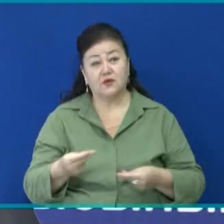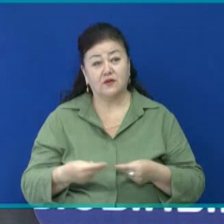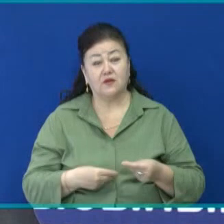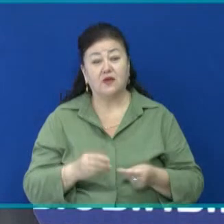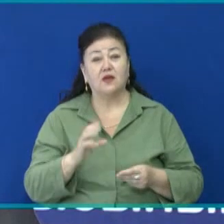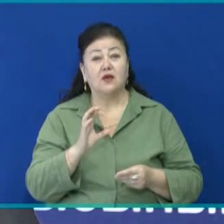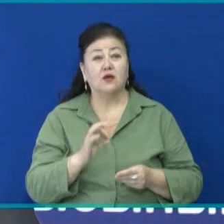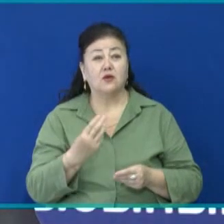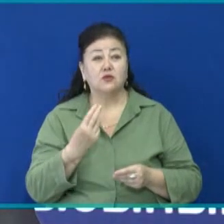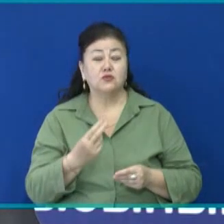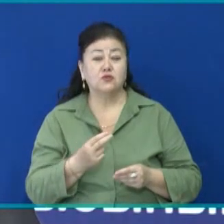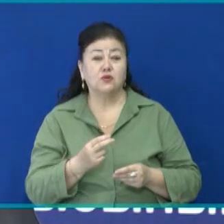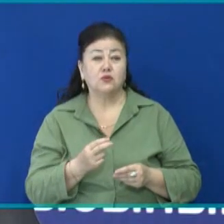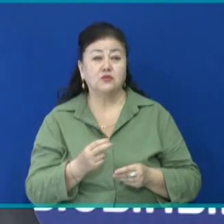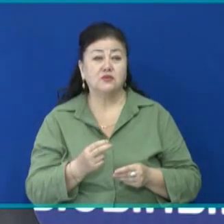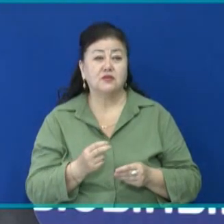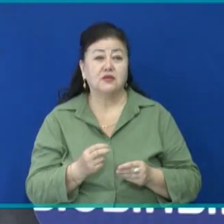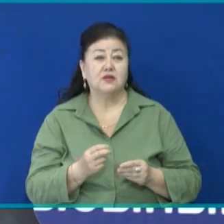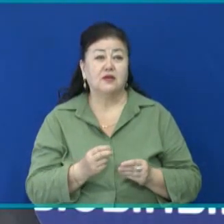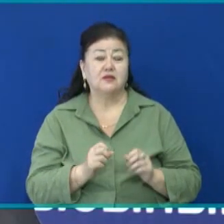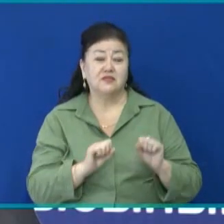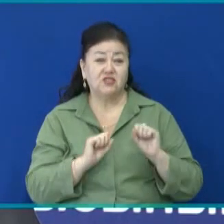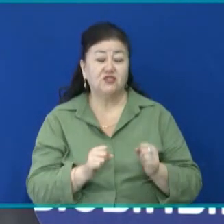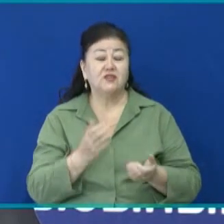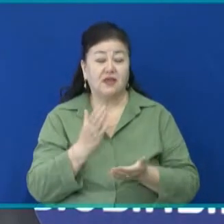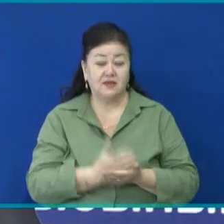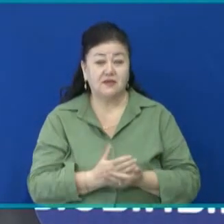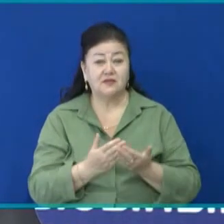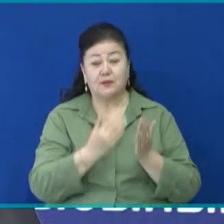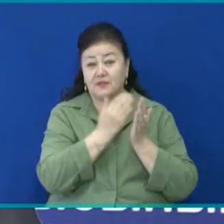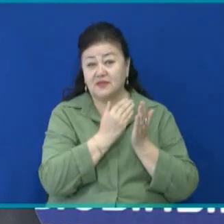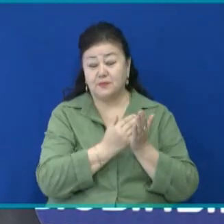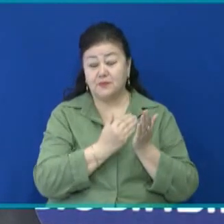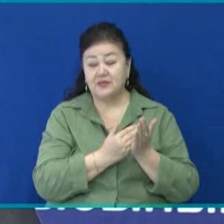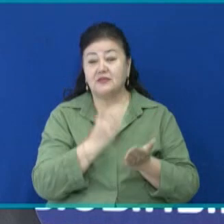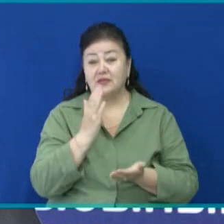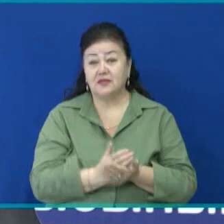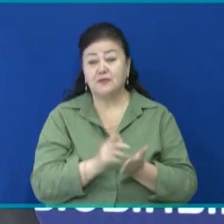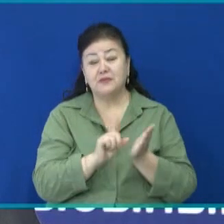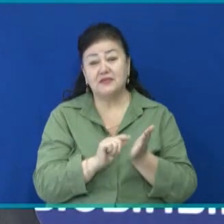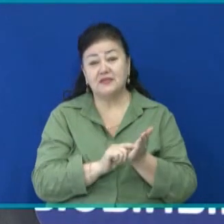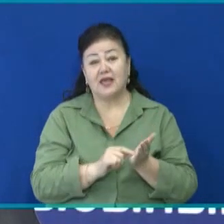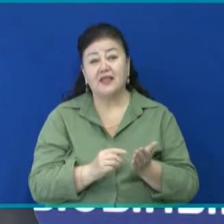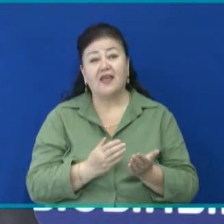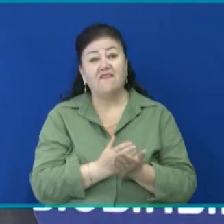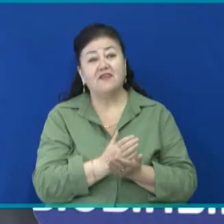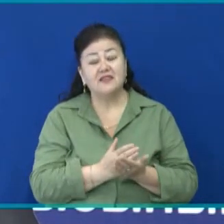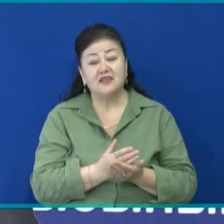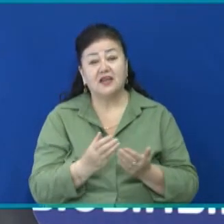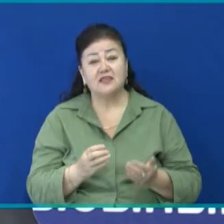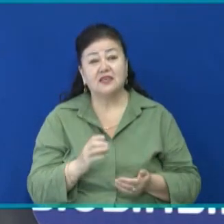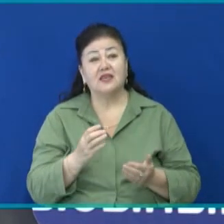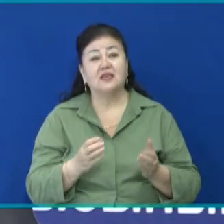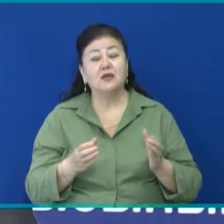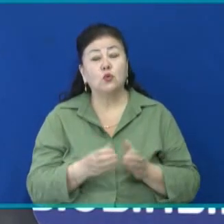әлеуметтік қорғау бар, яғни нақты тізім бар. Тізімге сәйкес құжаттар тапсырылады. Бұл негізінен зейнеткерлер, ардагерлер және әлеуметтік топтағы